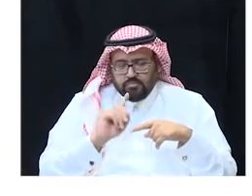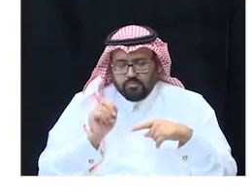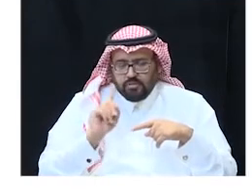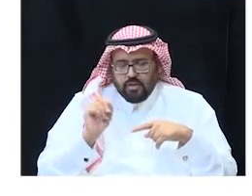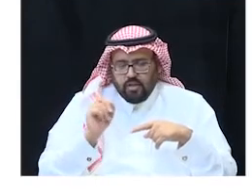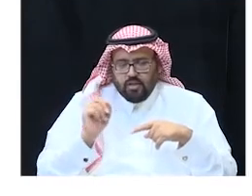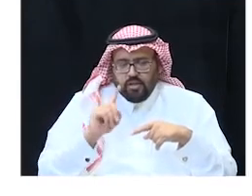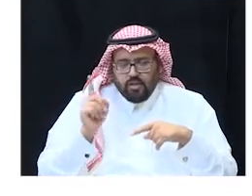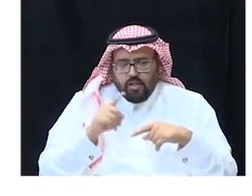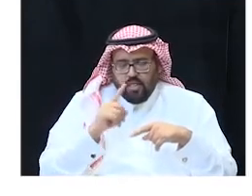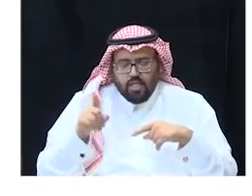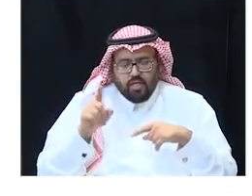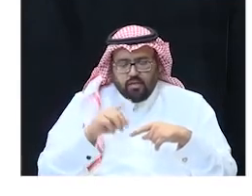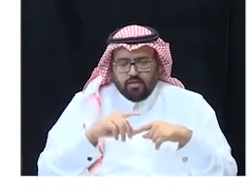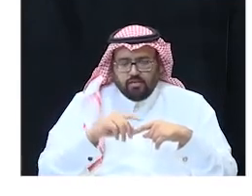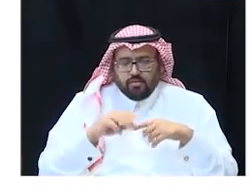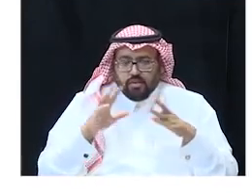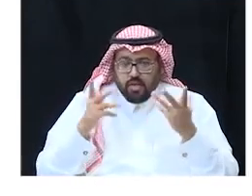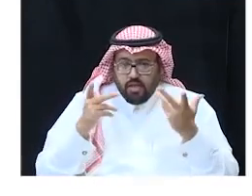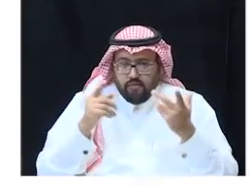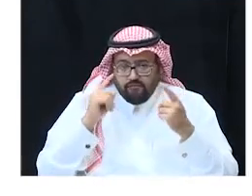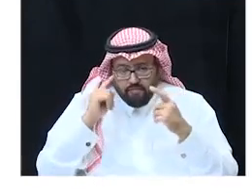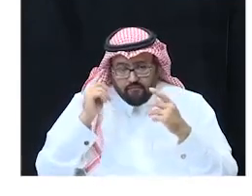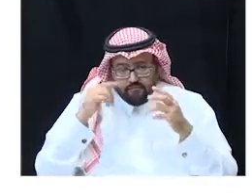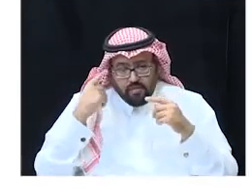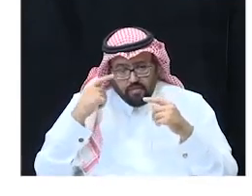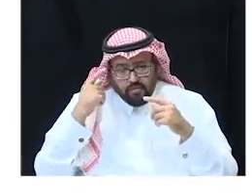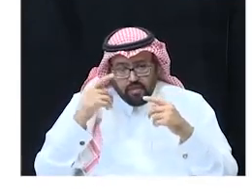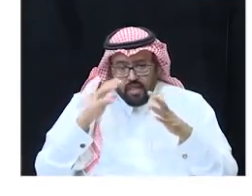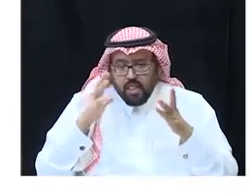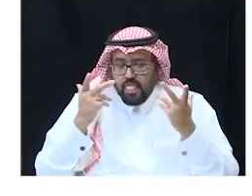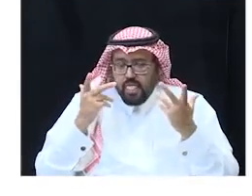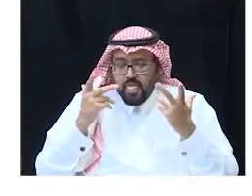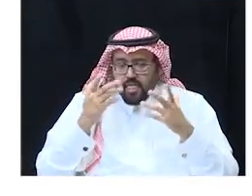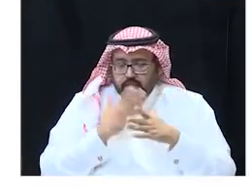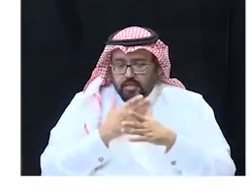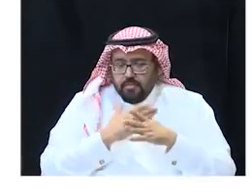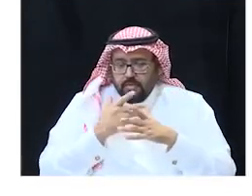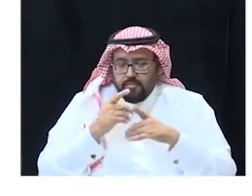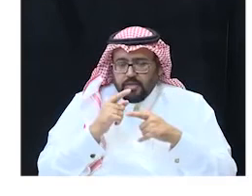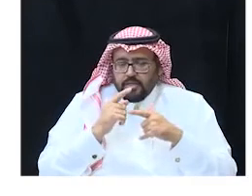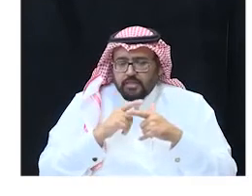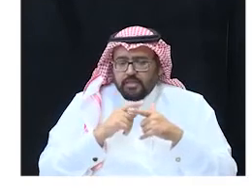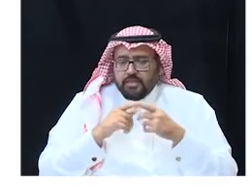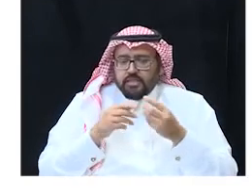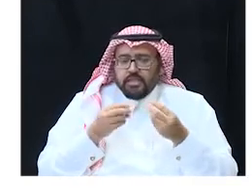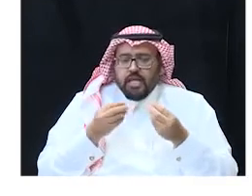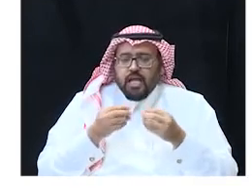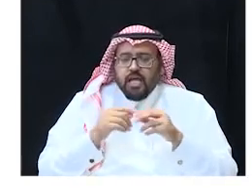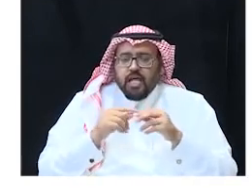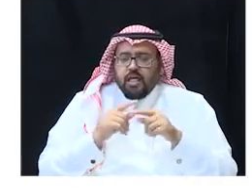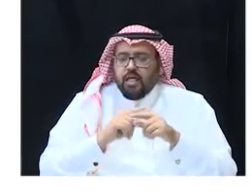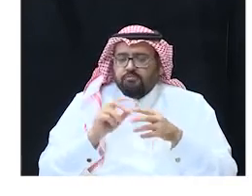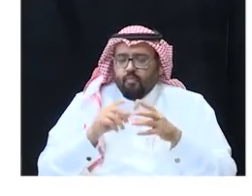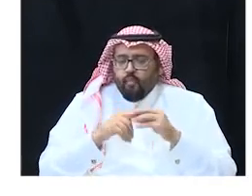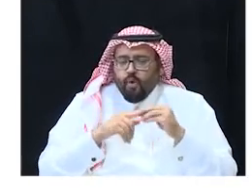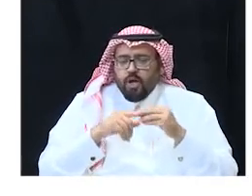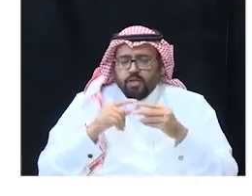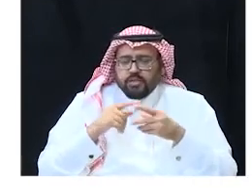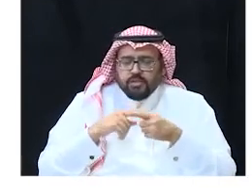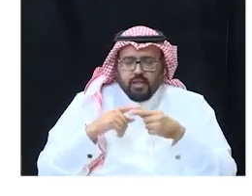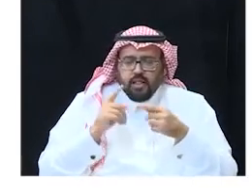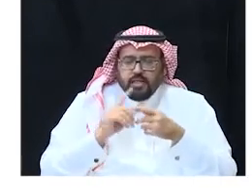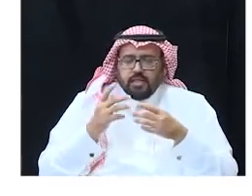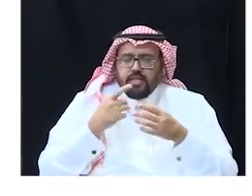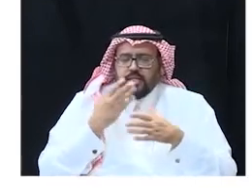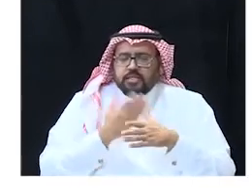هل يجذب المغناطيس القلم؟ ها يا أبطال، ولماذا؟ لا يجذب